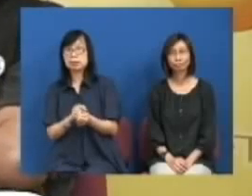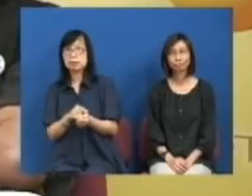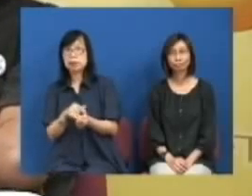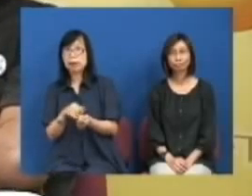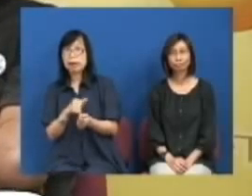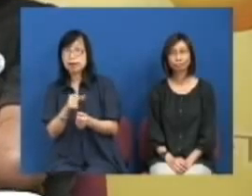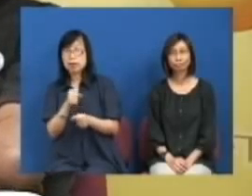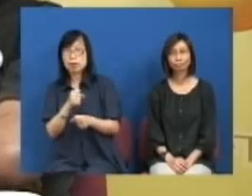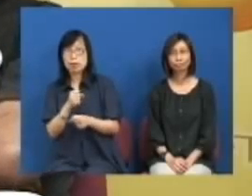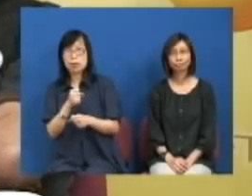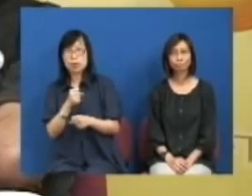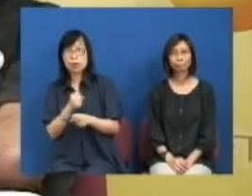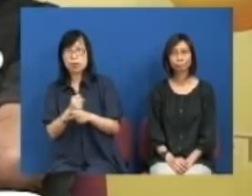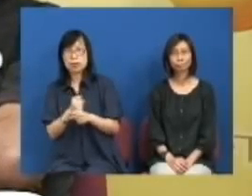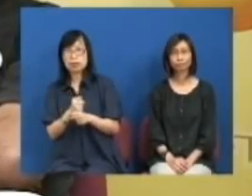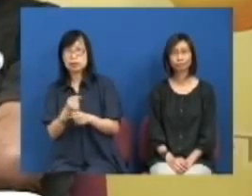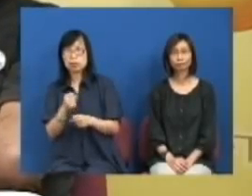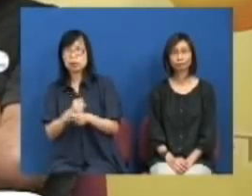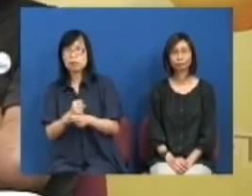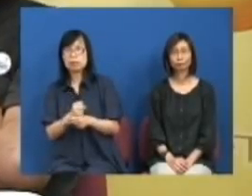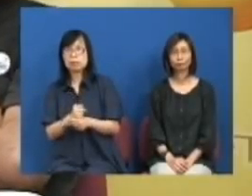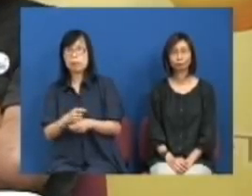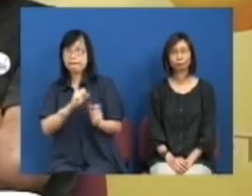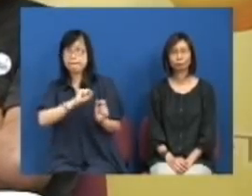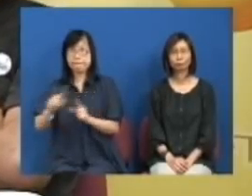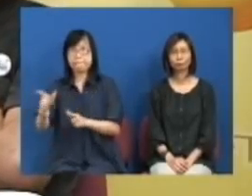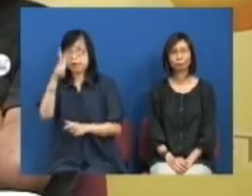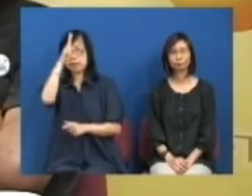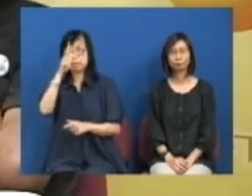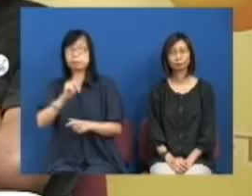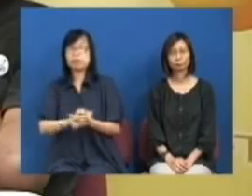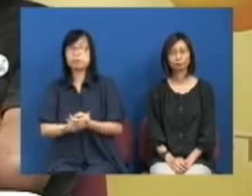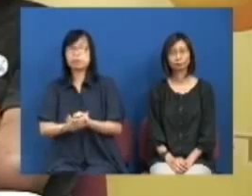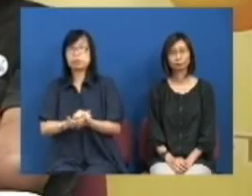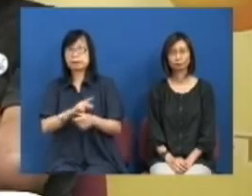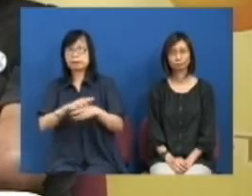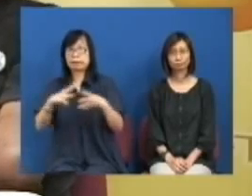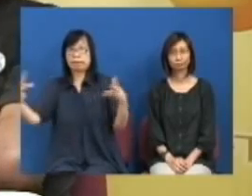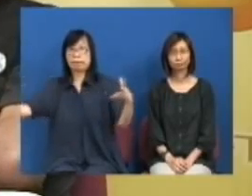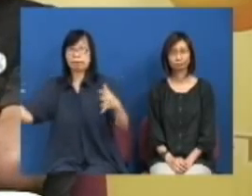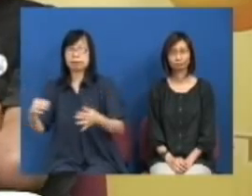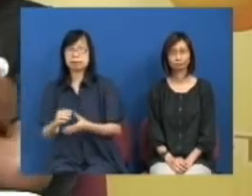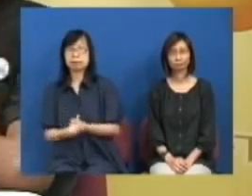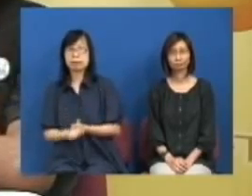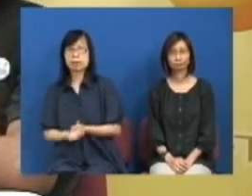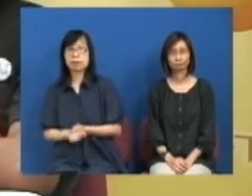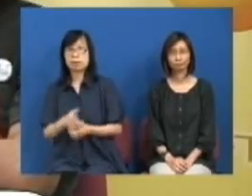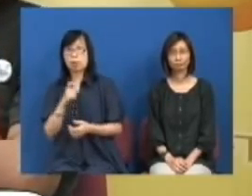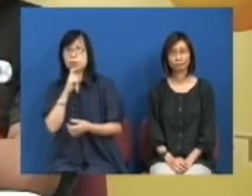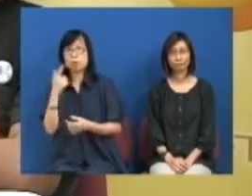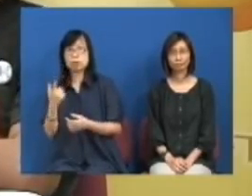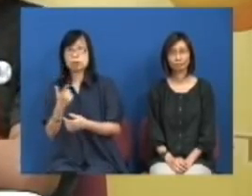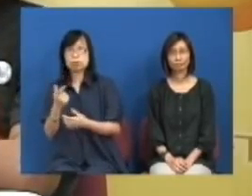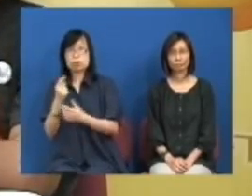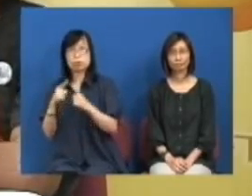就是說你做一些嘢係大過政府，如果你唔做咧，我會點啊？我會點啊？咁樣其實喺好多遊行示威裏邊都有啦，係咪？